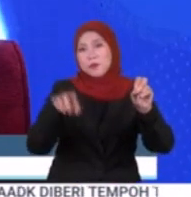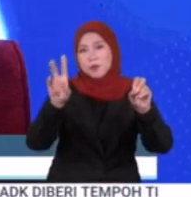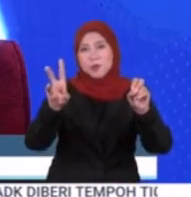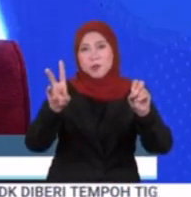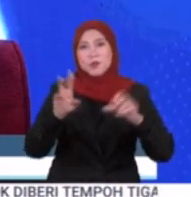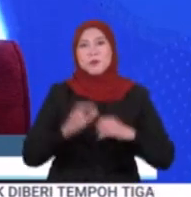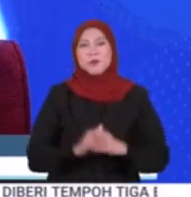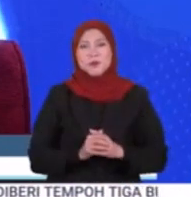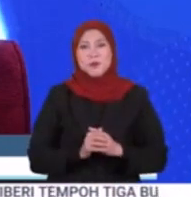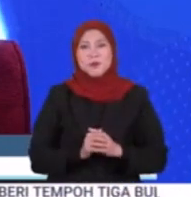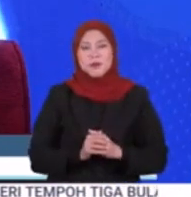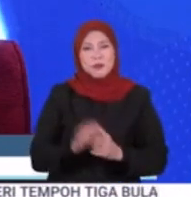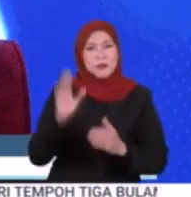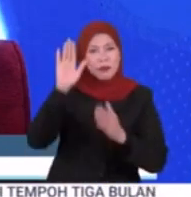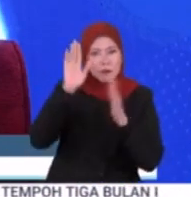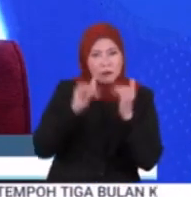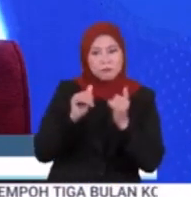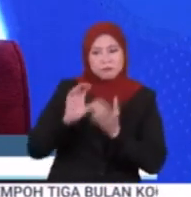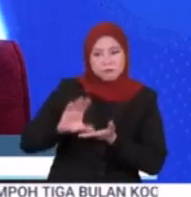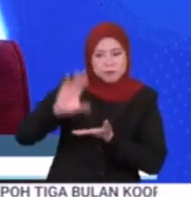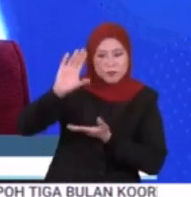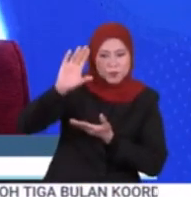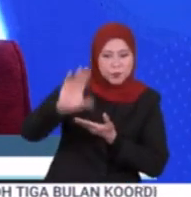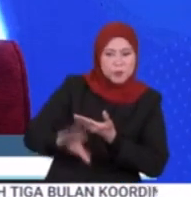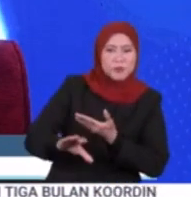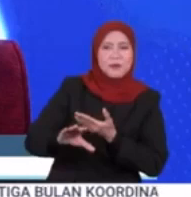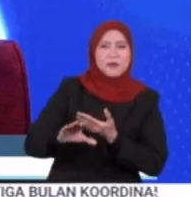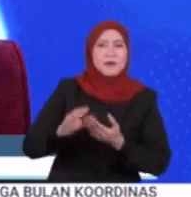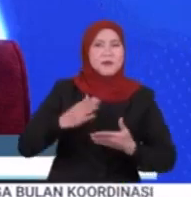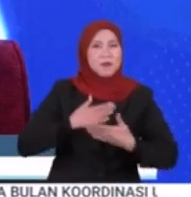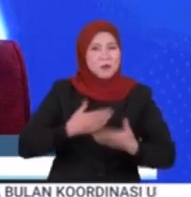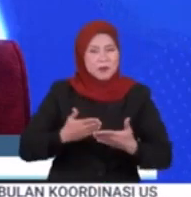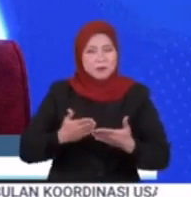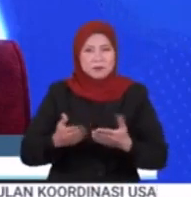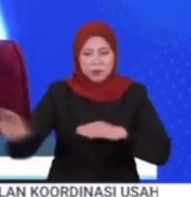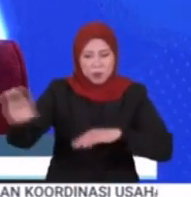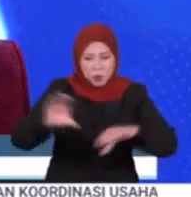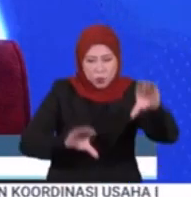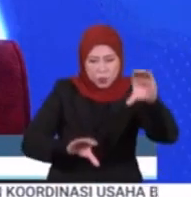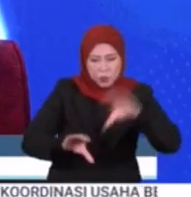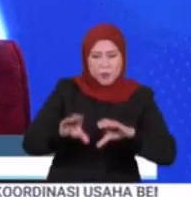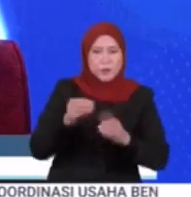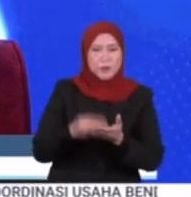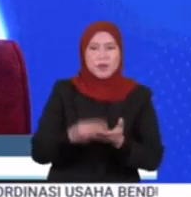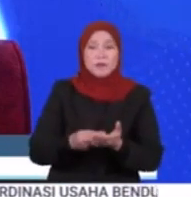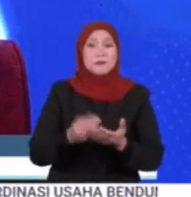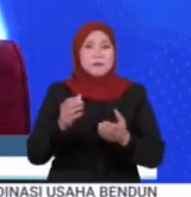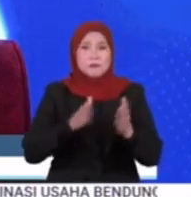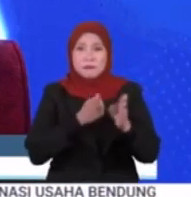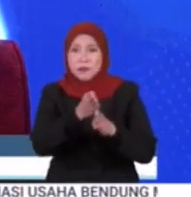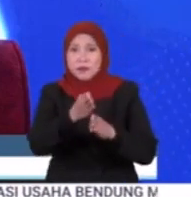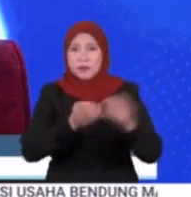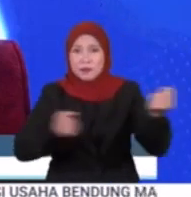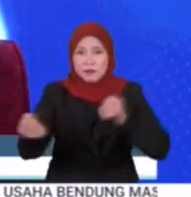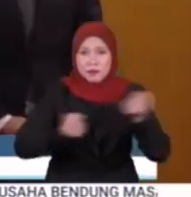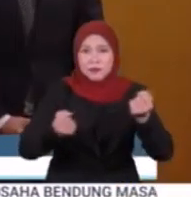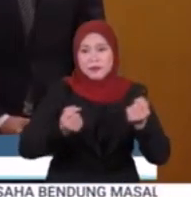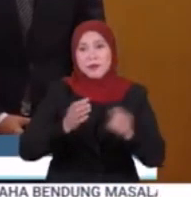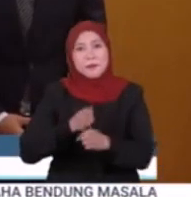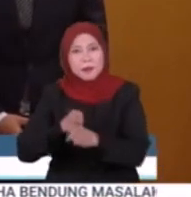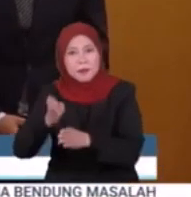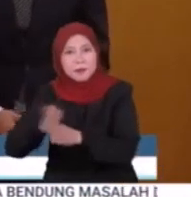supaya potensi pelaburan ataupun komitmen pelaburan yang lebih tinggi dalam sektor automotif dan juga dalam sektor-sektor